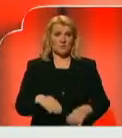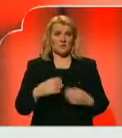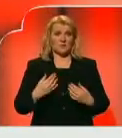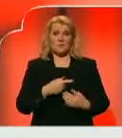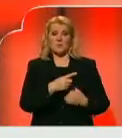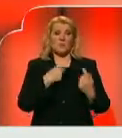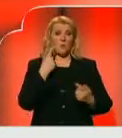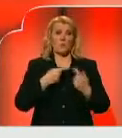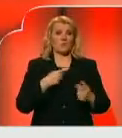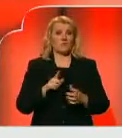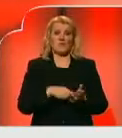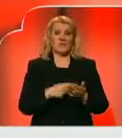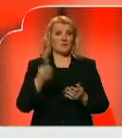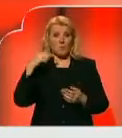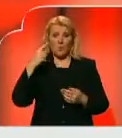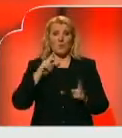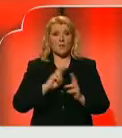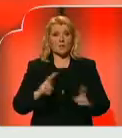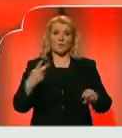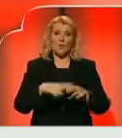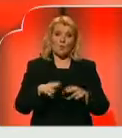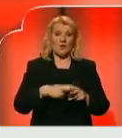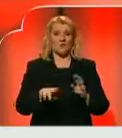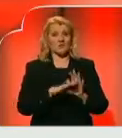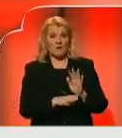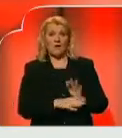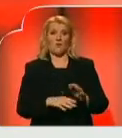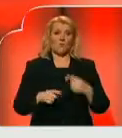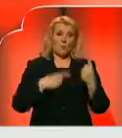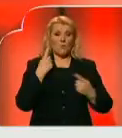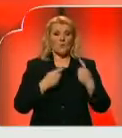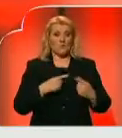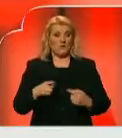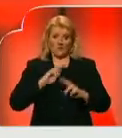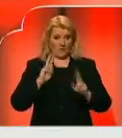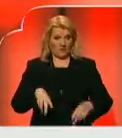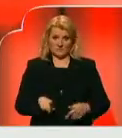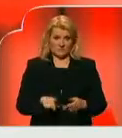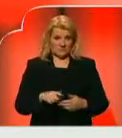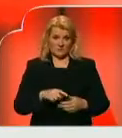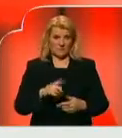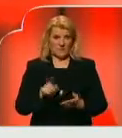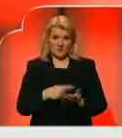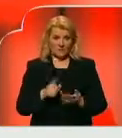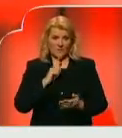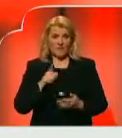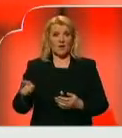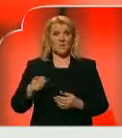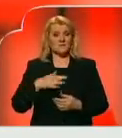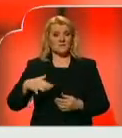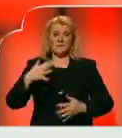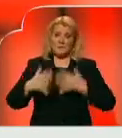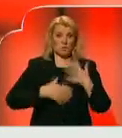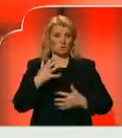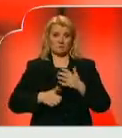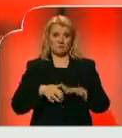není problém je upravit teď v zákoně, je tolik, že paní ministryně má poměrně dost vytáhané ruce, jak se